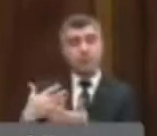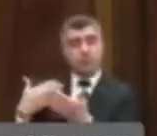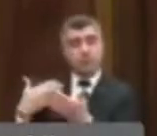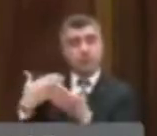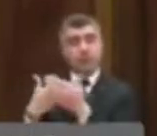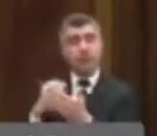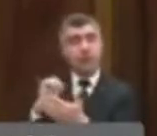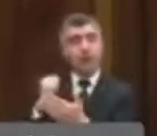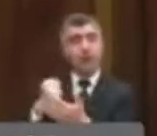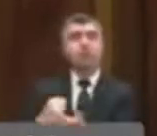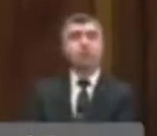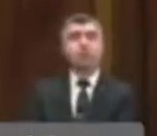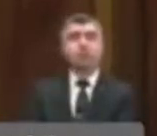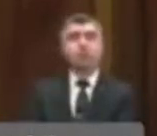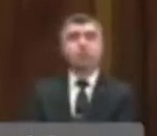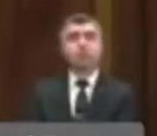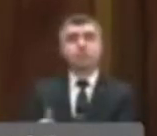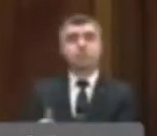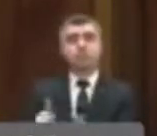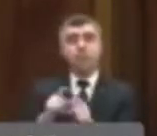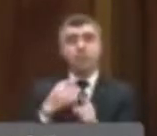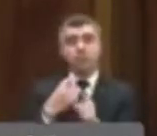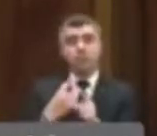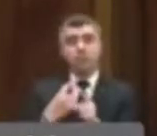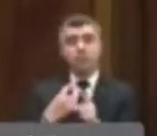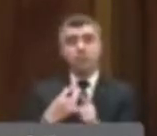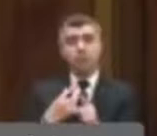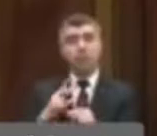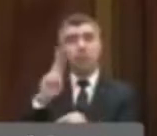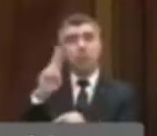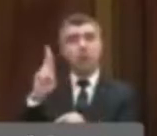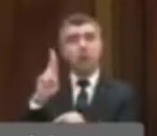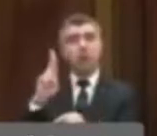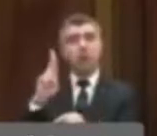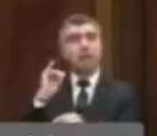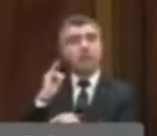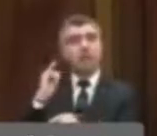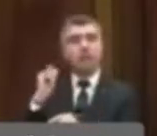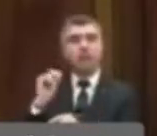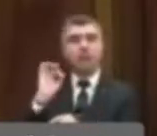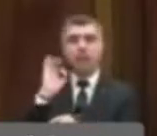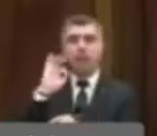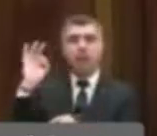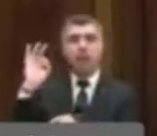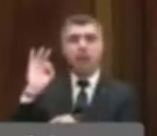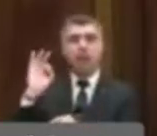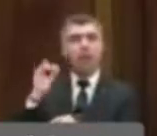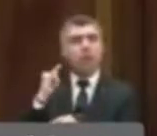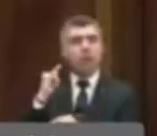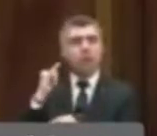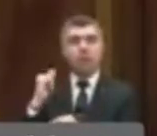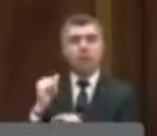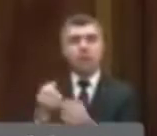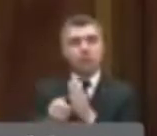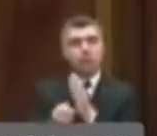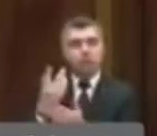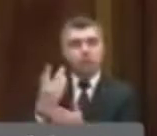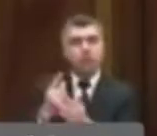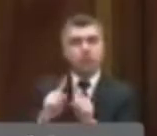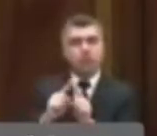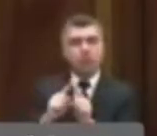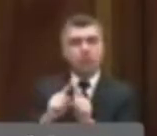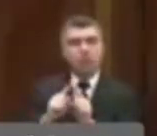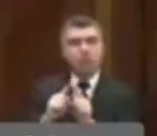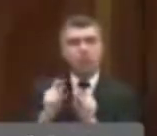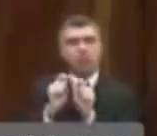الوحيد اللي كان مهتم بهذا القطاع هو سيدنا الله يرحمه بالفعل، هو اللي كان وراء إحداث المؤسسة الوطنية